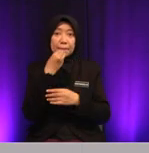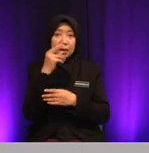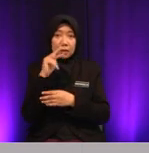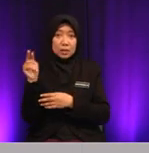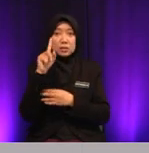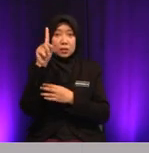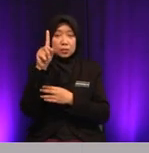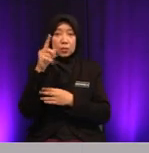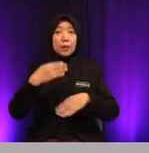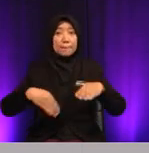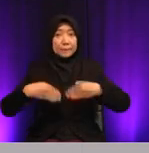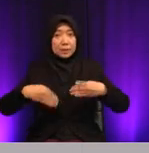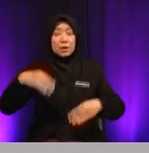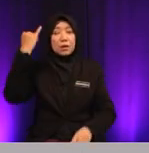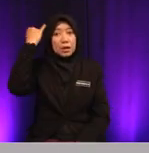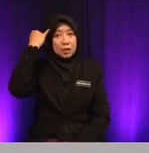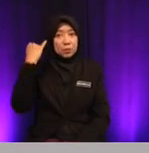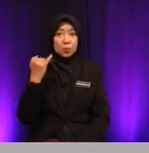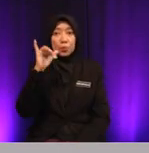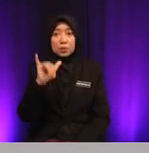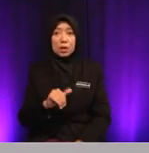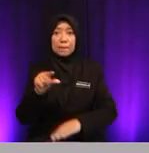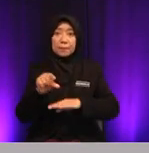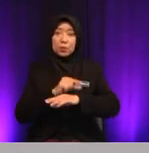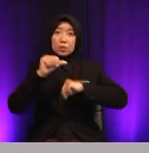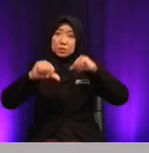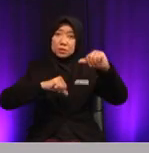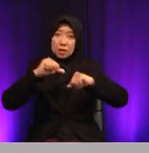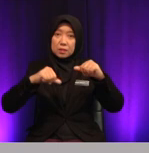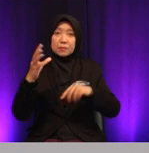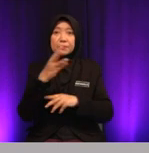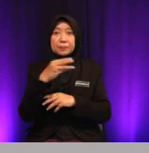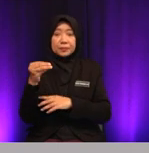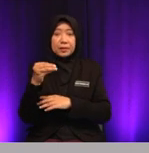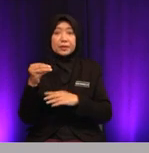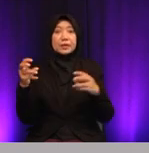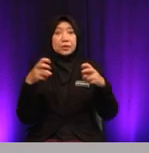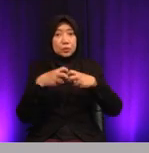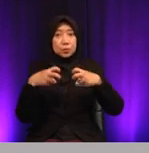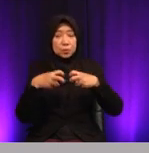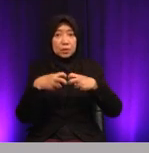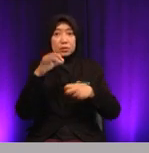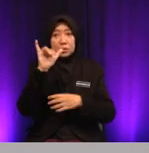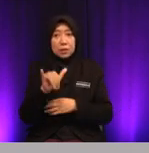bidang ilmu yang menggunakan sains dan kejutraan dalam menghasilkan